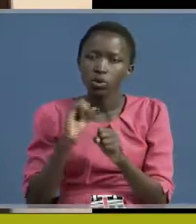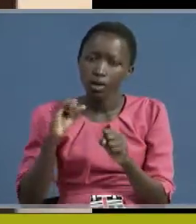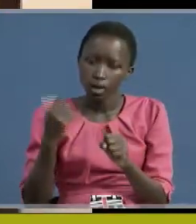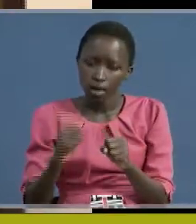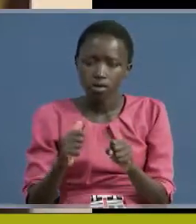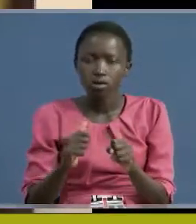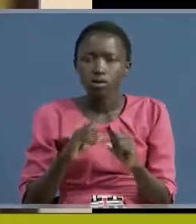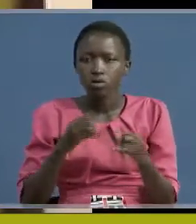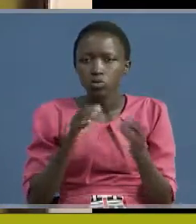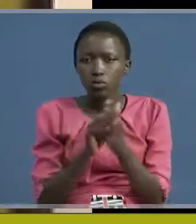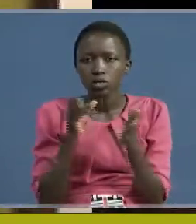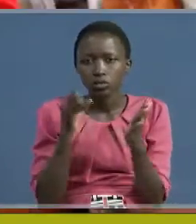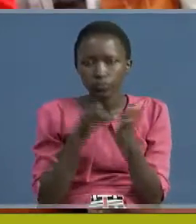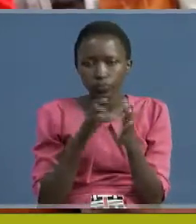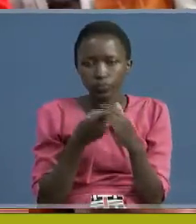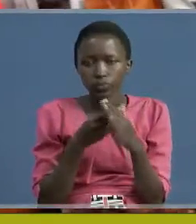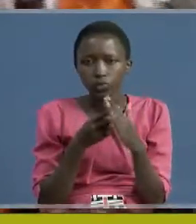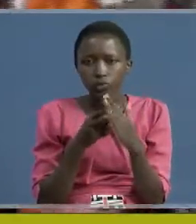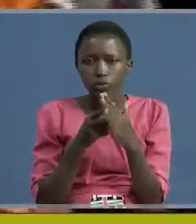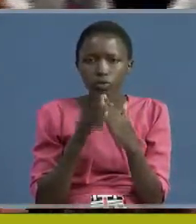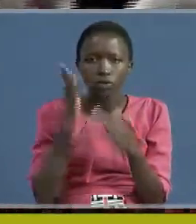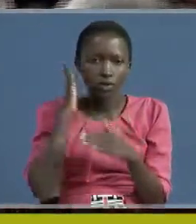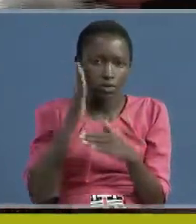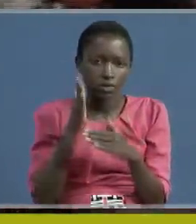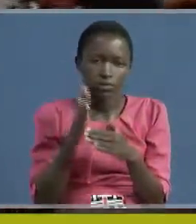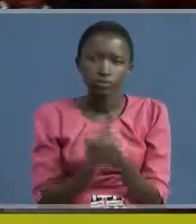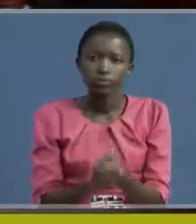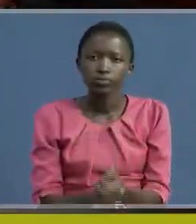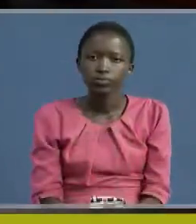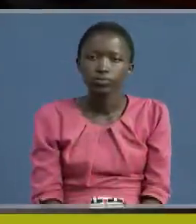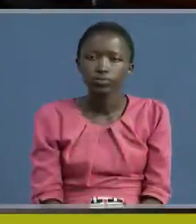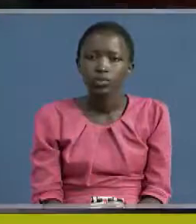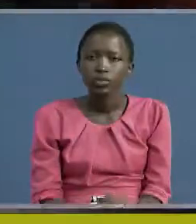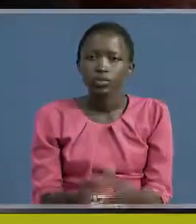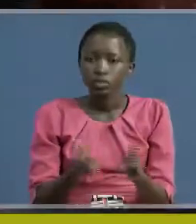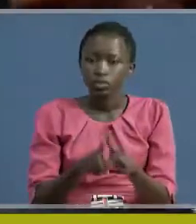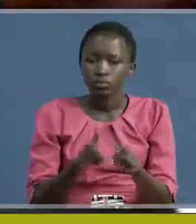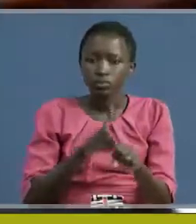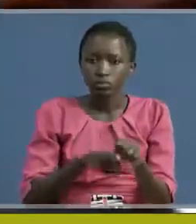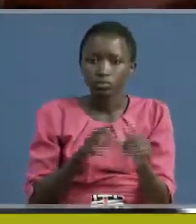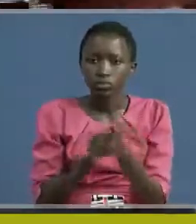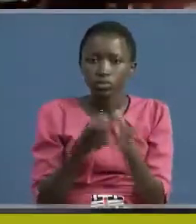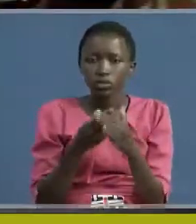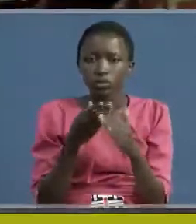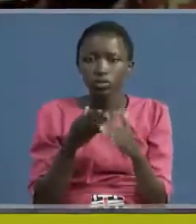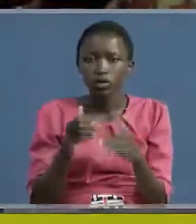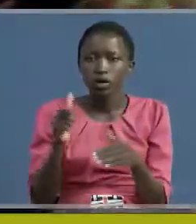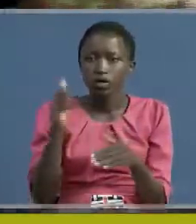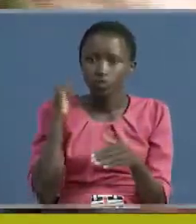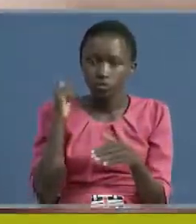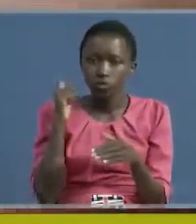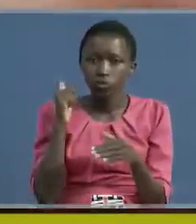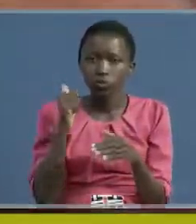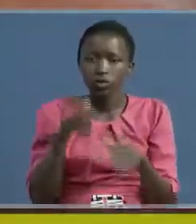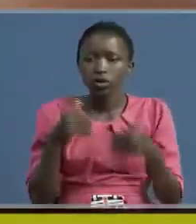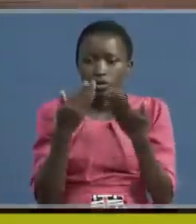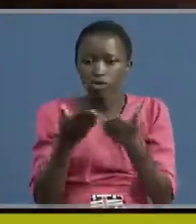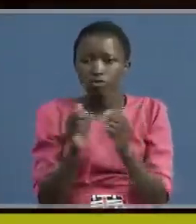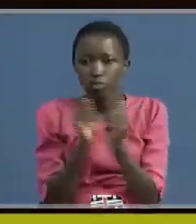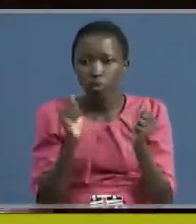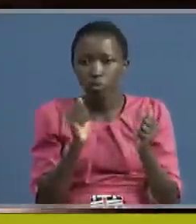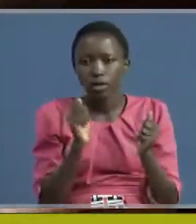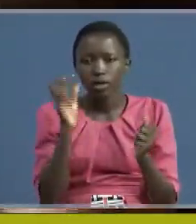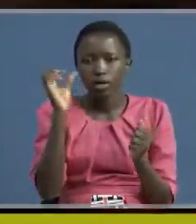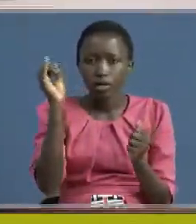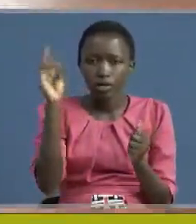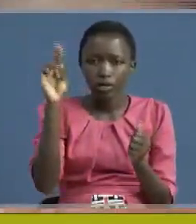yoyote ambayo inahusiana moja kwa moja na kesi hiyo. Wakati huo huo, mahakama hiyo imemnyima kwa dhamana mpenziwe Maribe Joseph